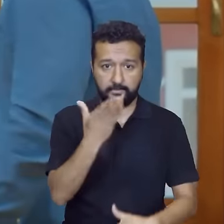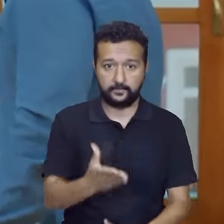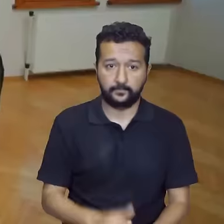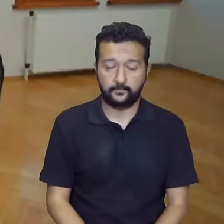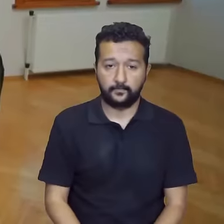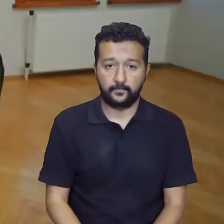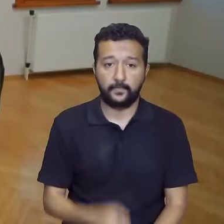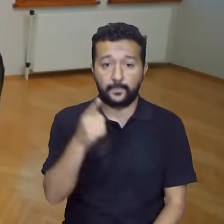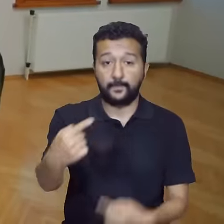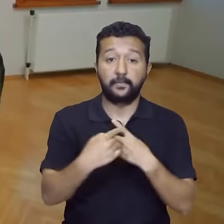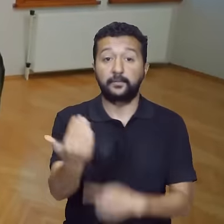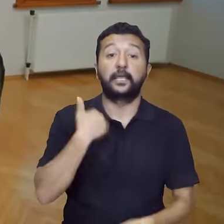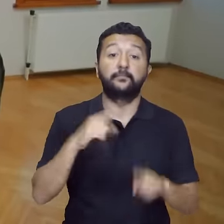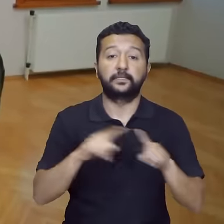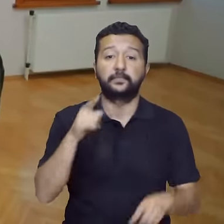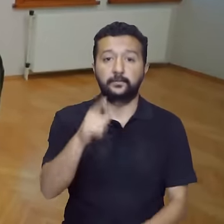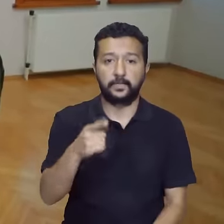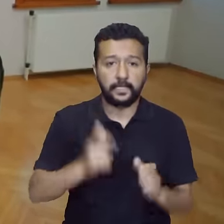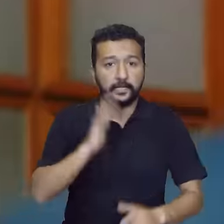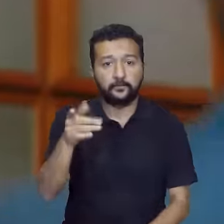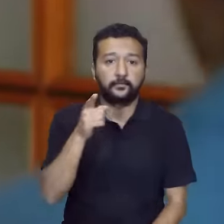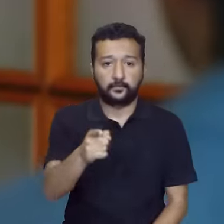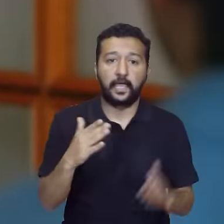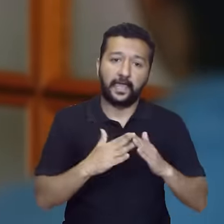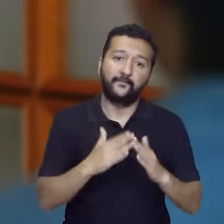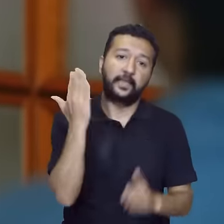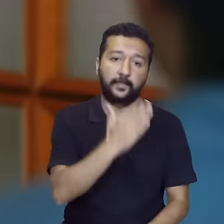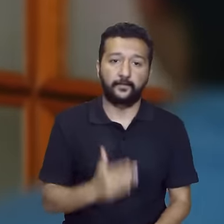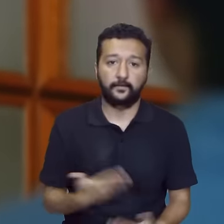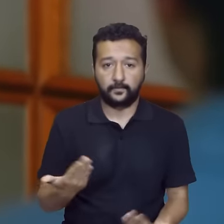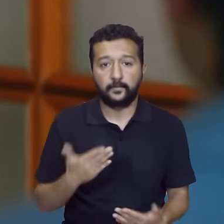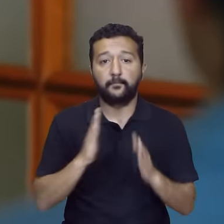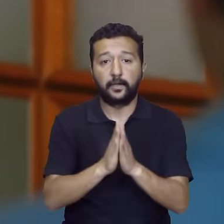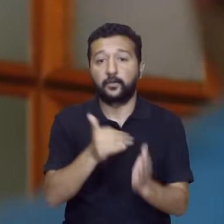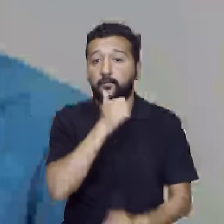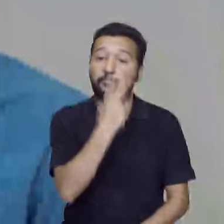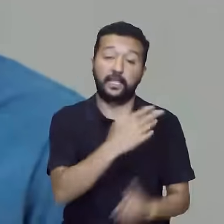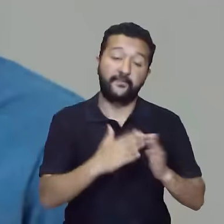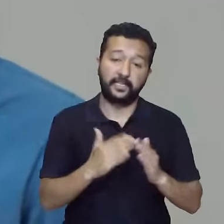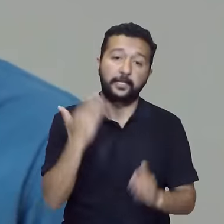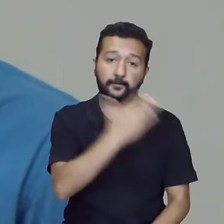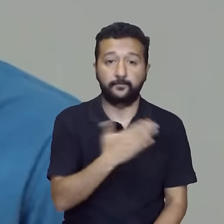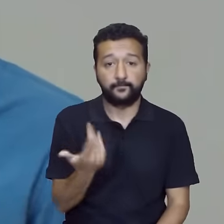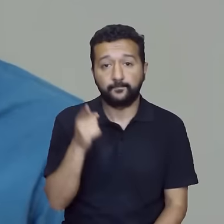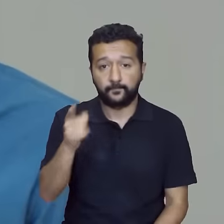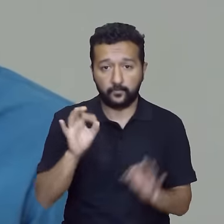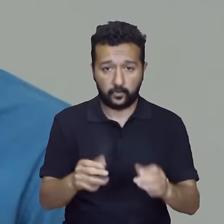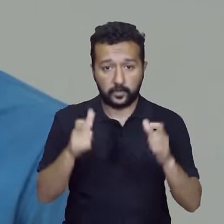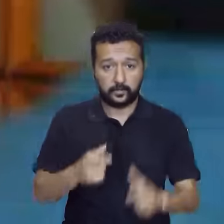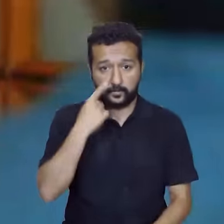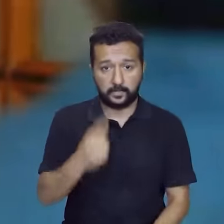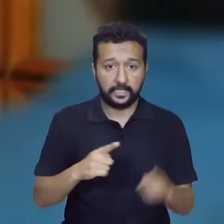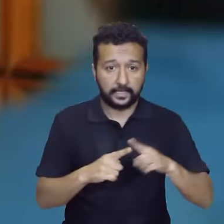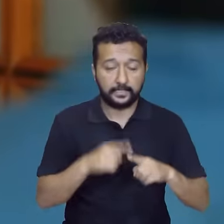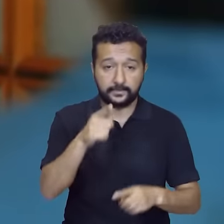çıktığını. Peşinden de gelme sakın. Ya nereye gidiyorsun? Eve. Pardon, babamın evine. Yani şu hale bak